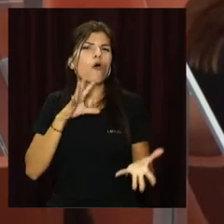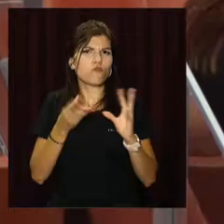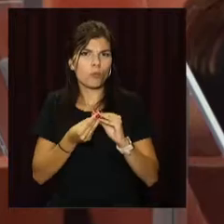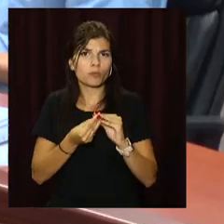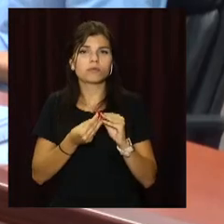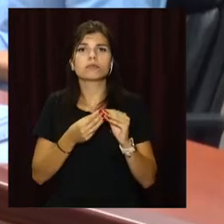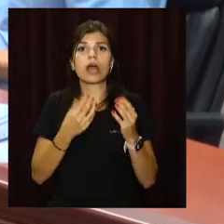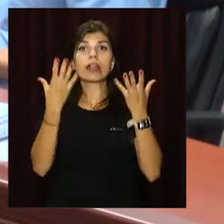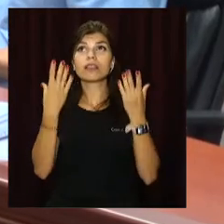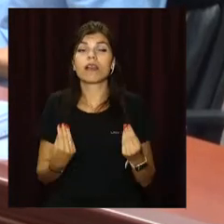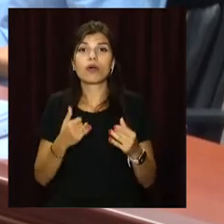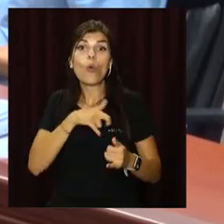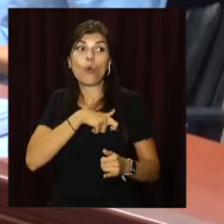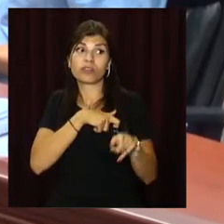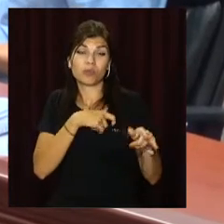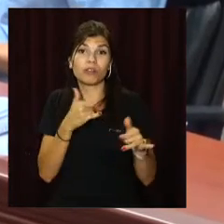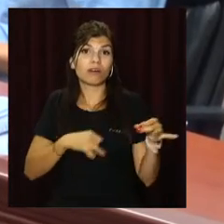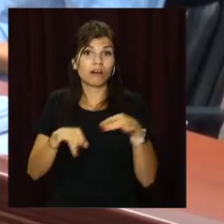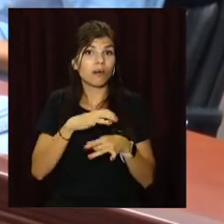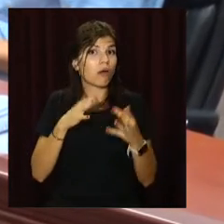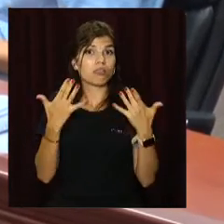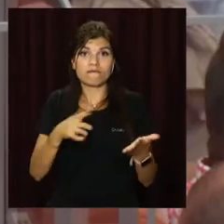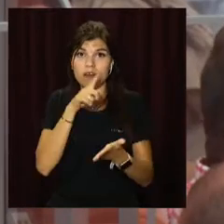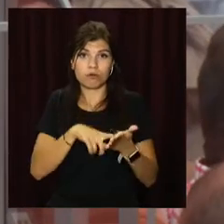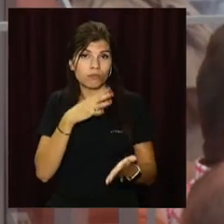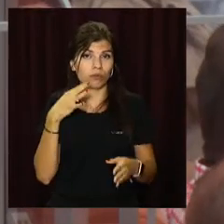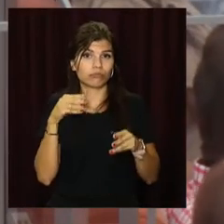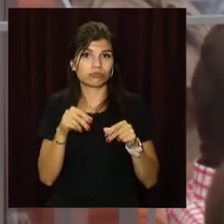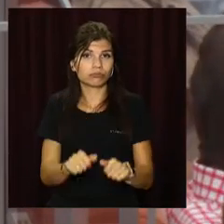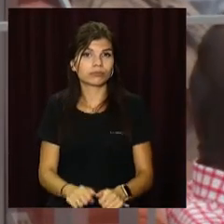на порядку денному в депутатів було кілька сотень питань.